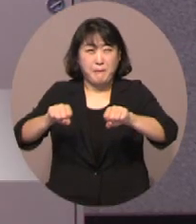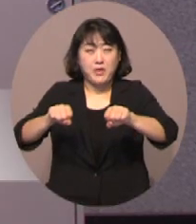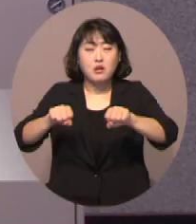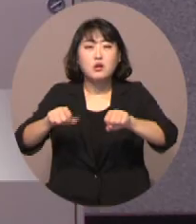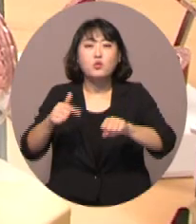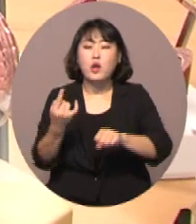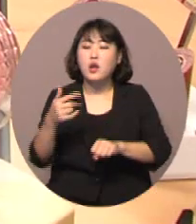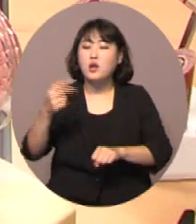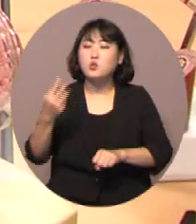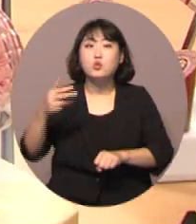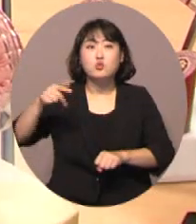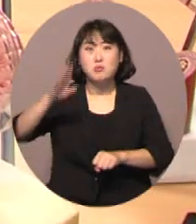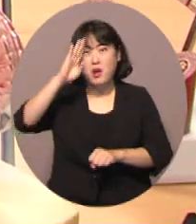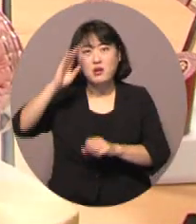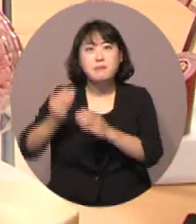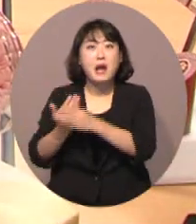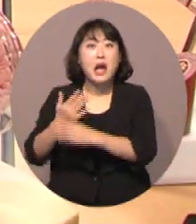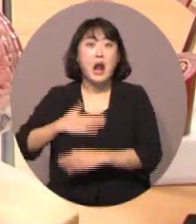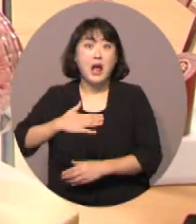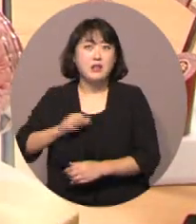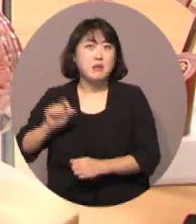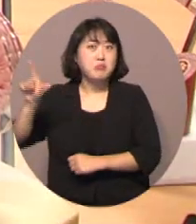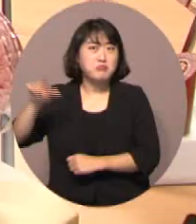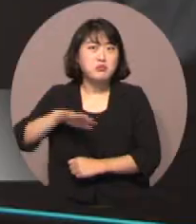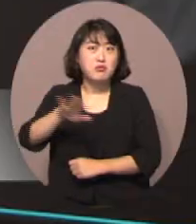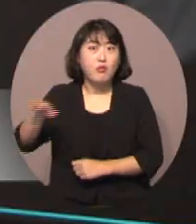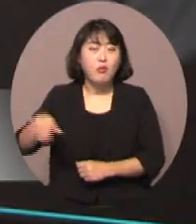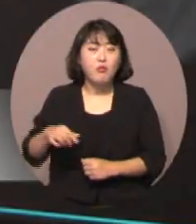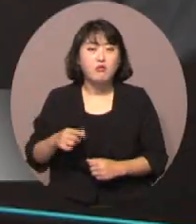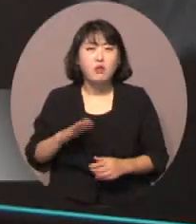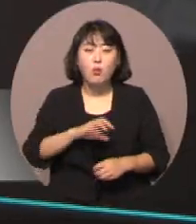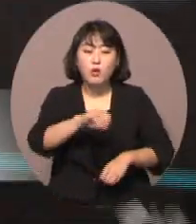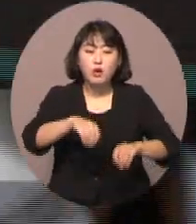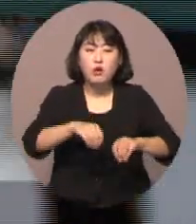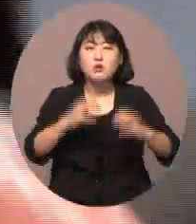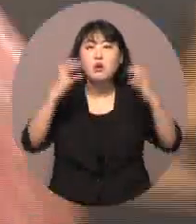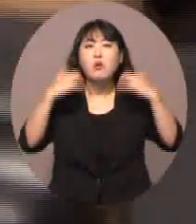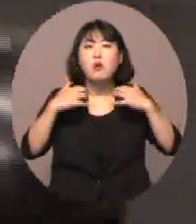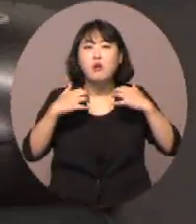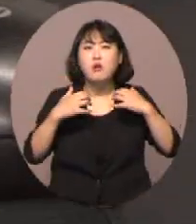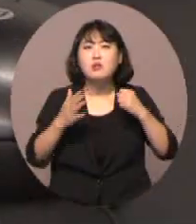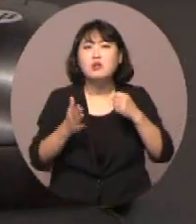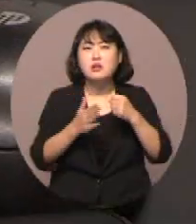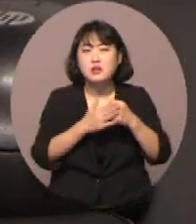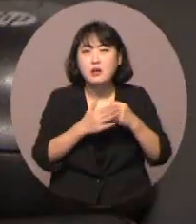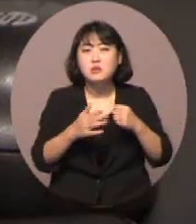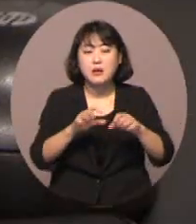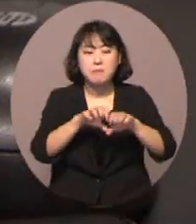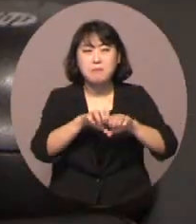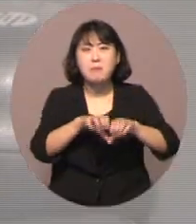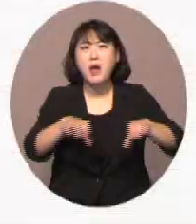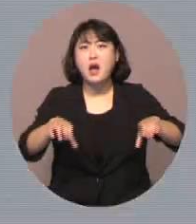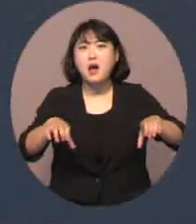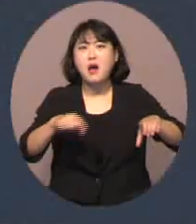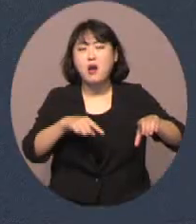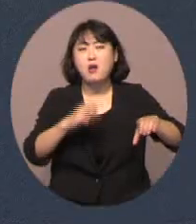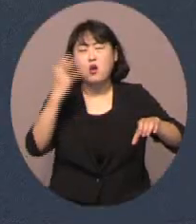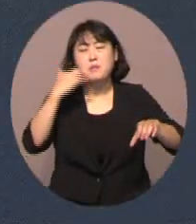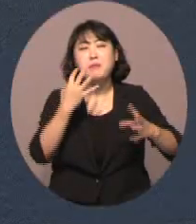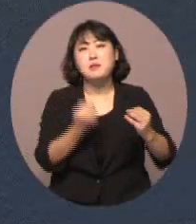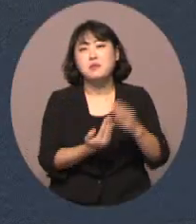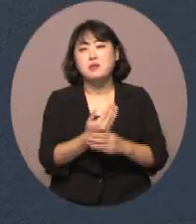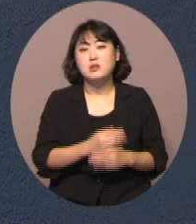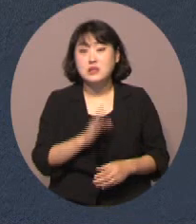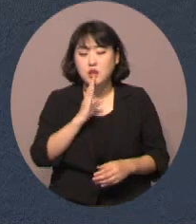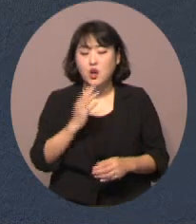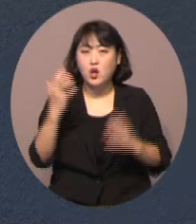많이 발생한다고 알려져 있지만 오히려 더워서 혈관이 팽창하는 여름철에 발생하기 쉽습니다. 실제로